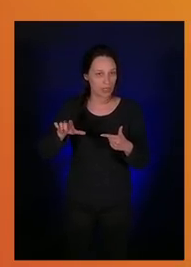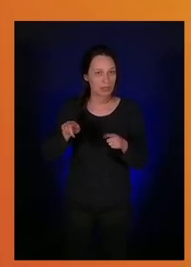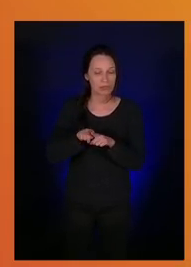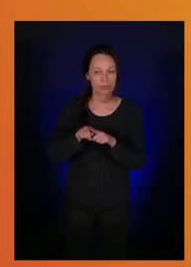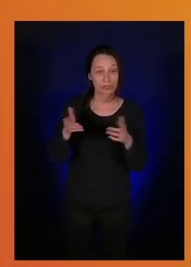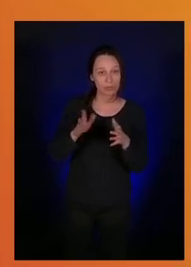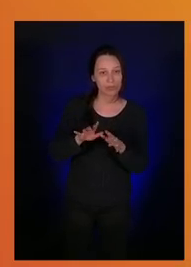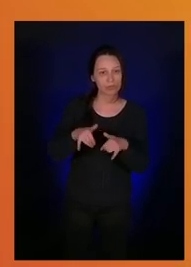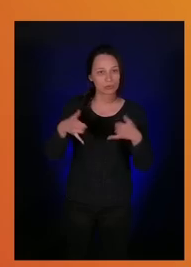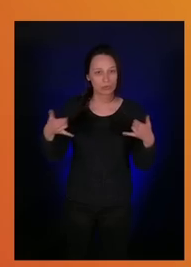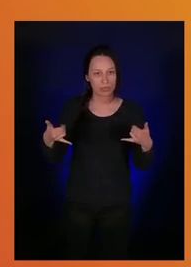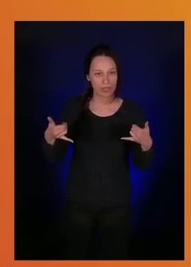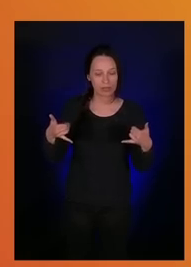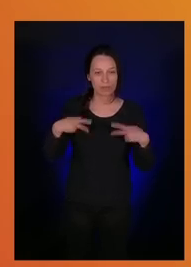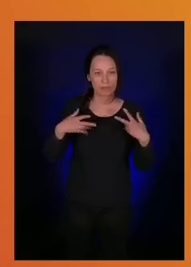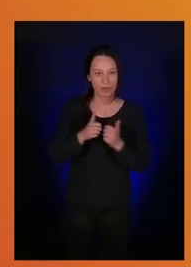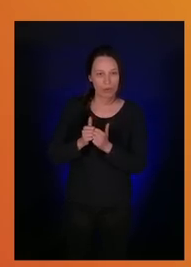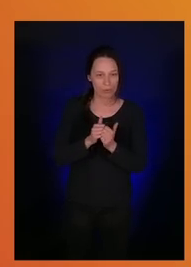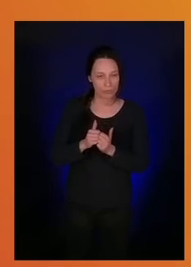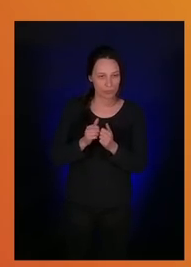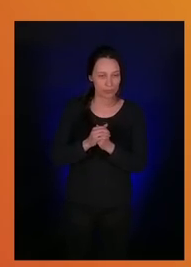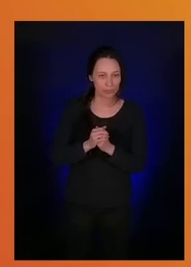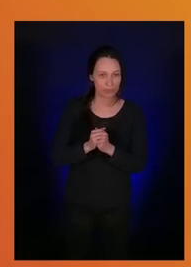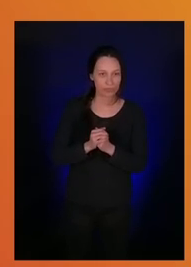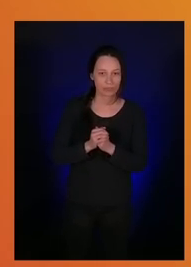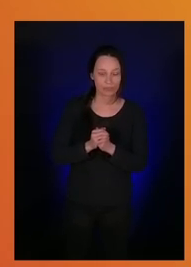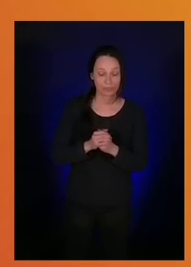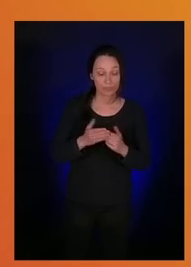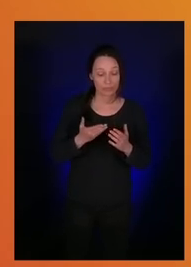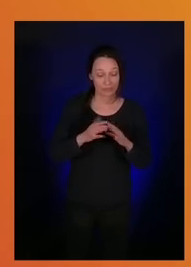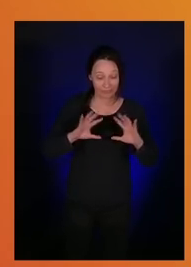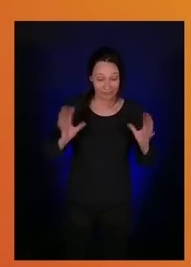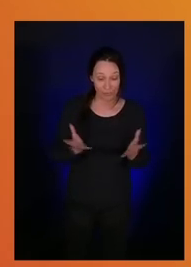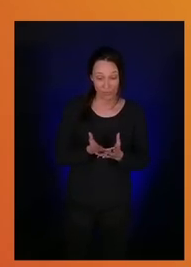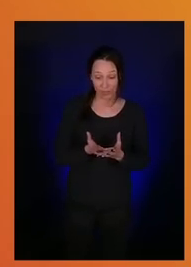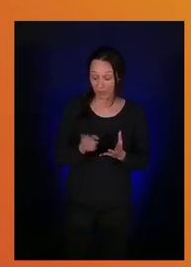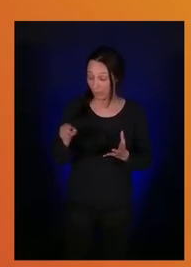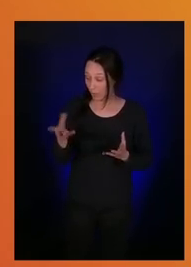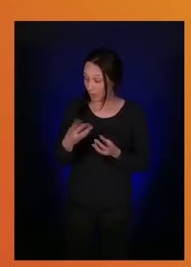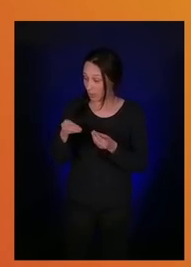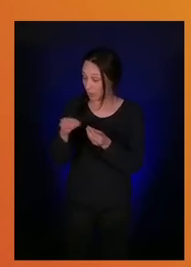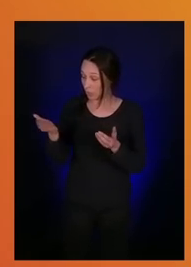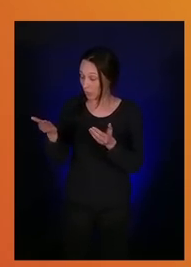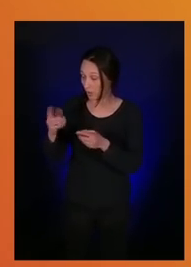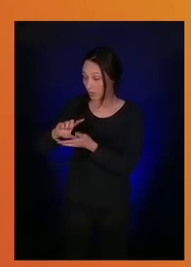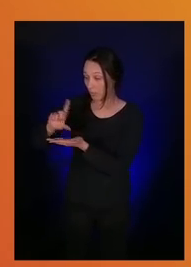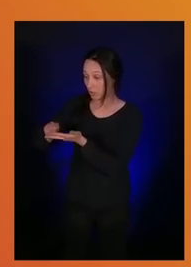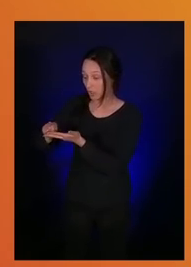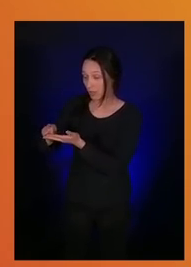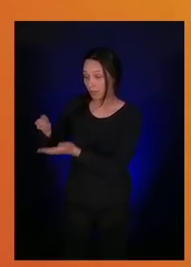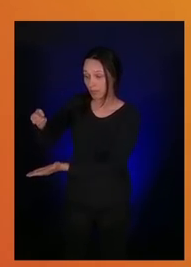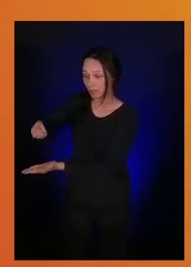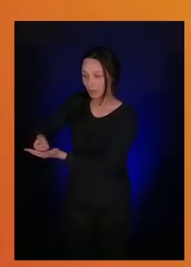ouvrière, à laquelle il faut adjoindre les budgets réalisés par le Fonds national interprofessionnel, dont la